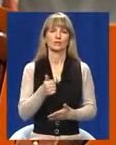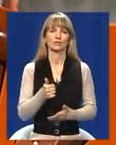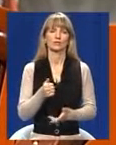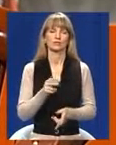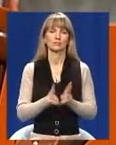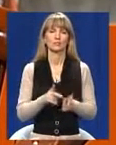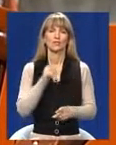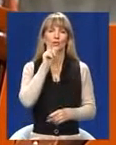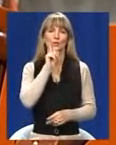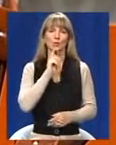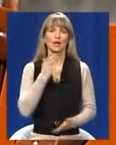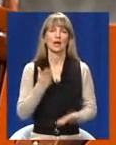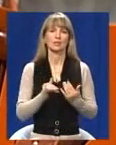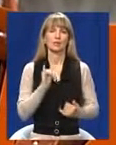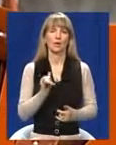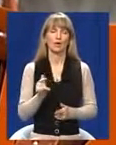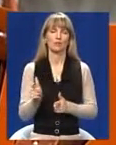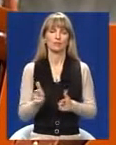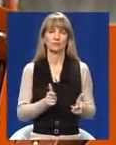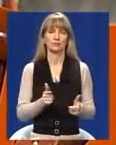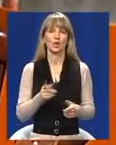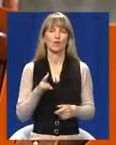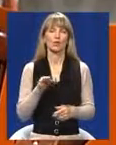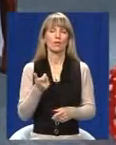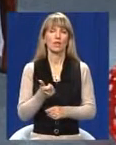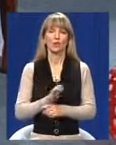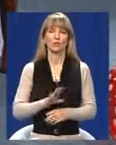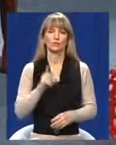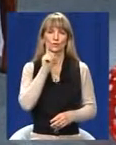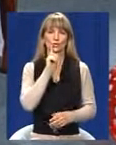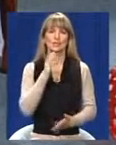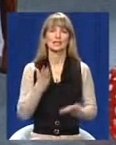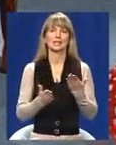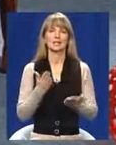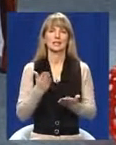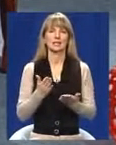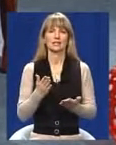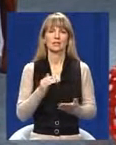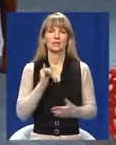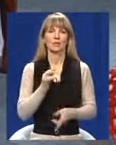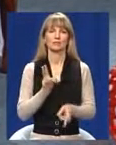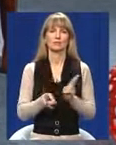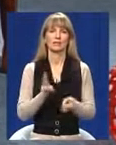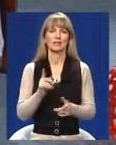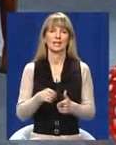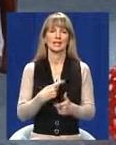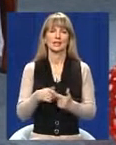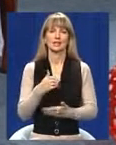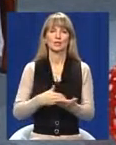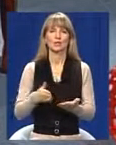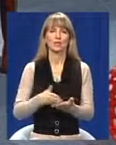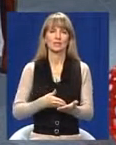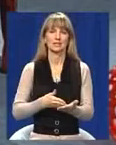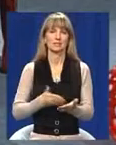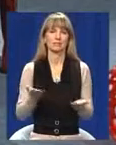смачні, а якщо не гарно приготувати, то вони не дуже смачні. Ну, якщо, звичайно, не гарно приготувати або взагалі якось їх